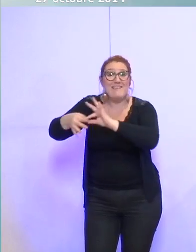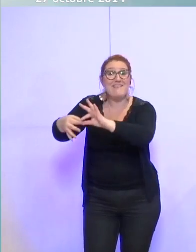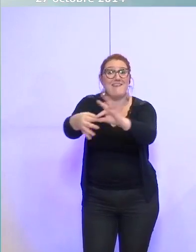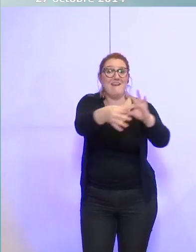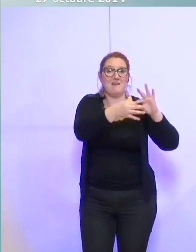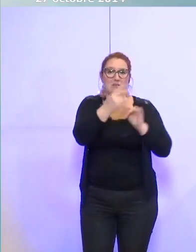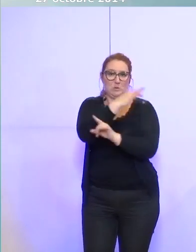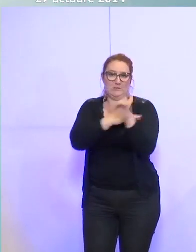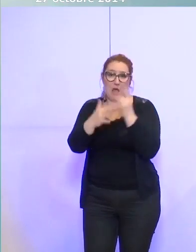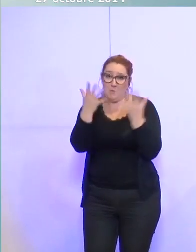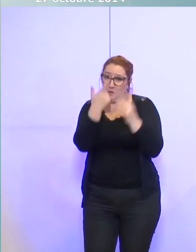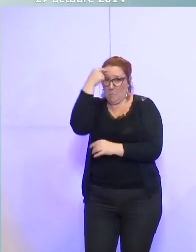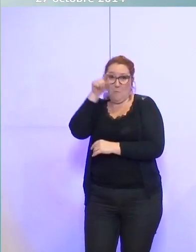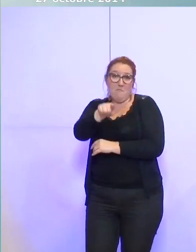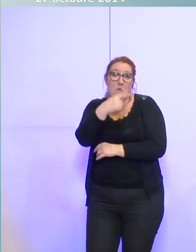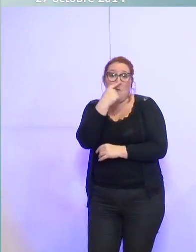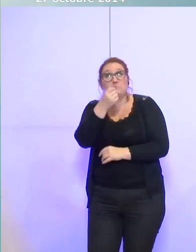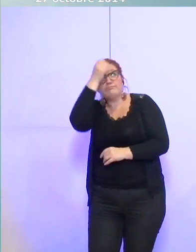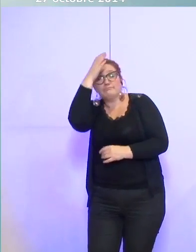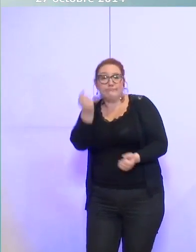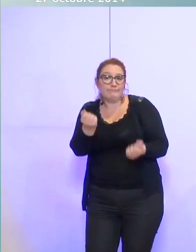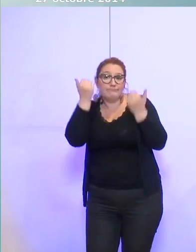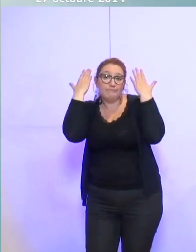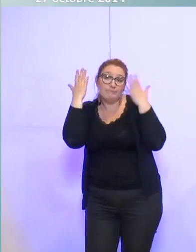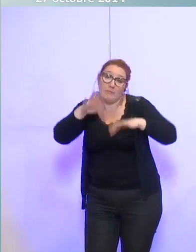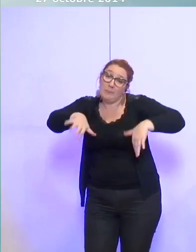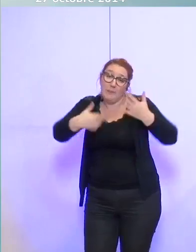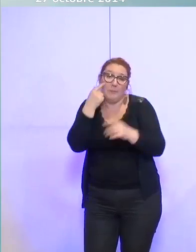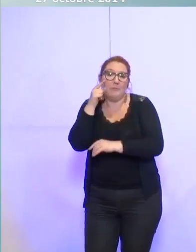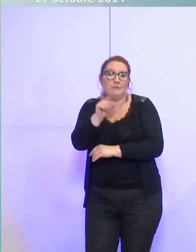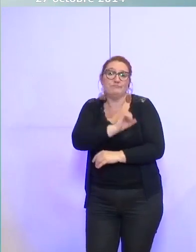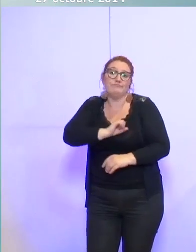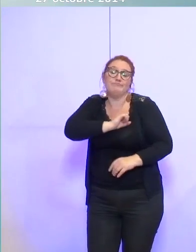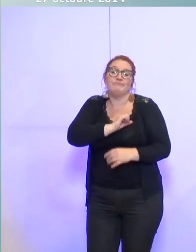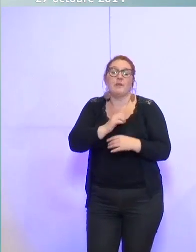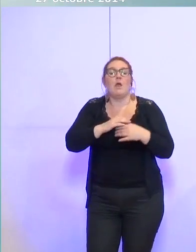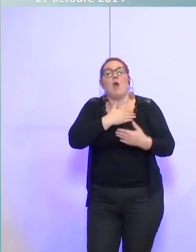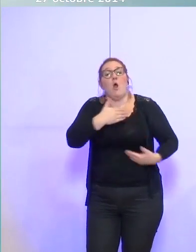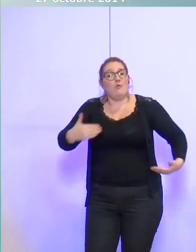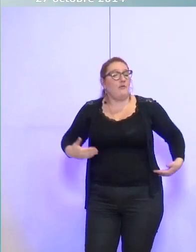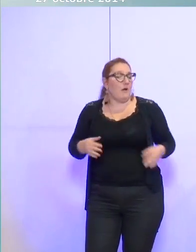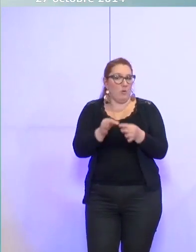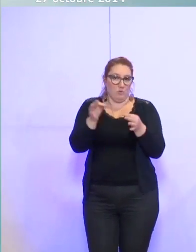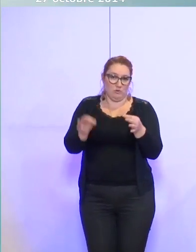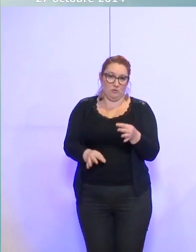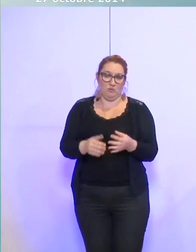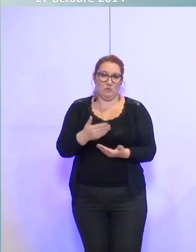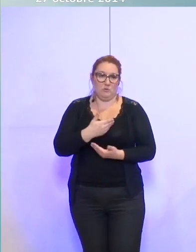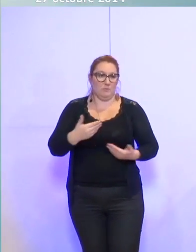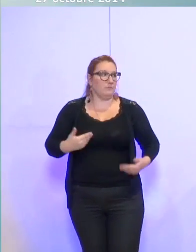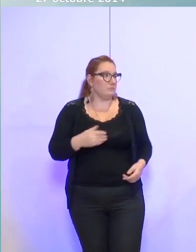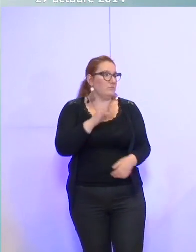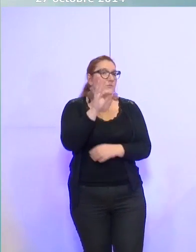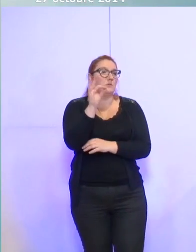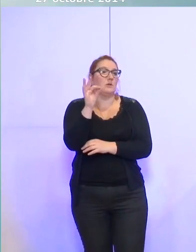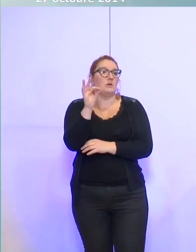pas la différence, vous ne comprenez pas cette notion, tant pis pour vous. Enfin, pour conclure, je terminerai en